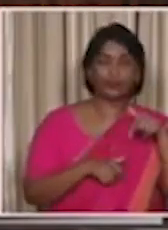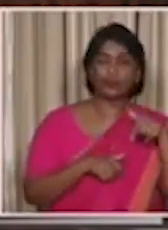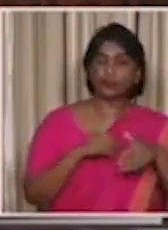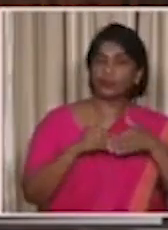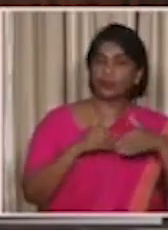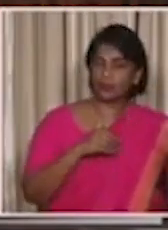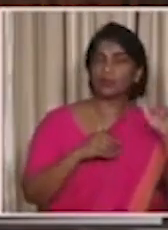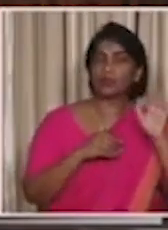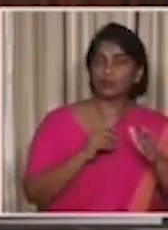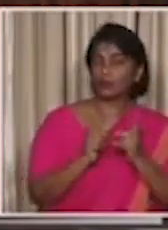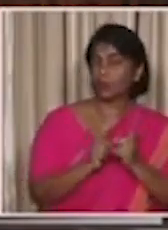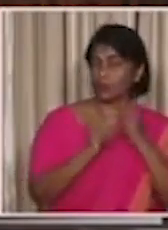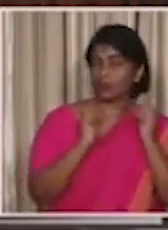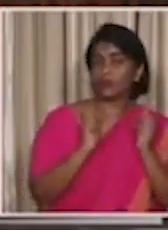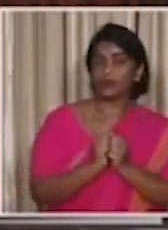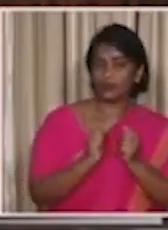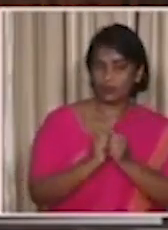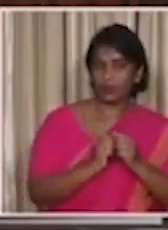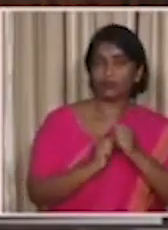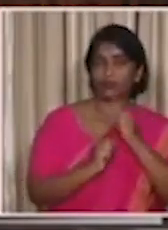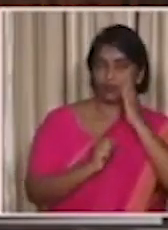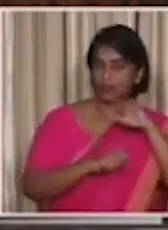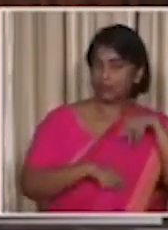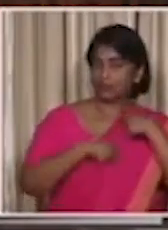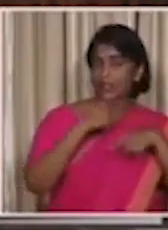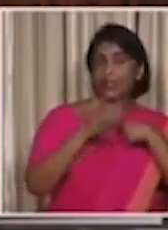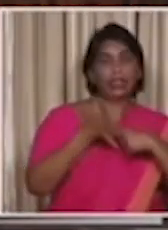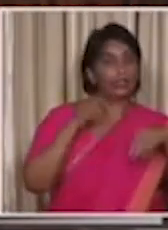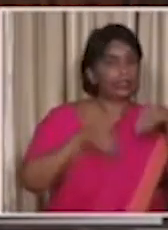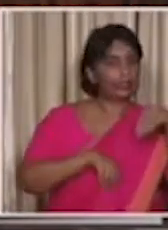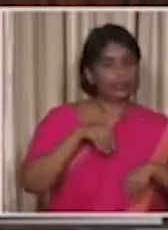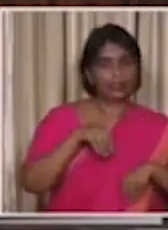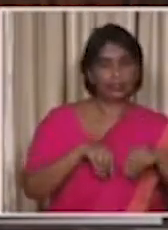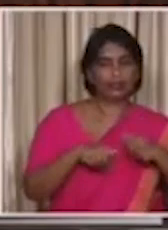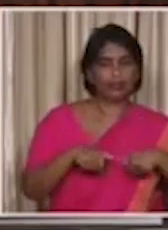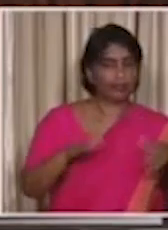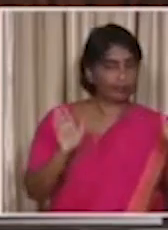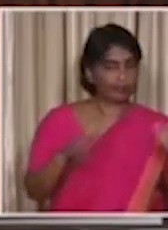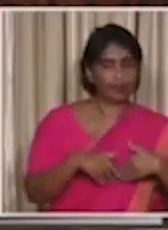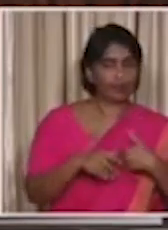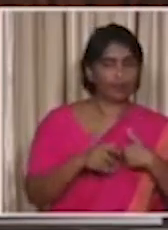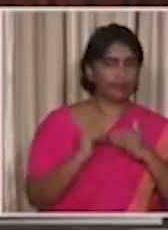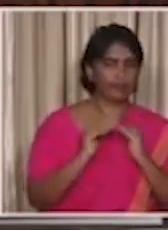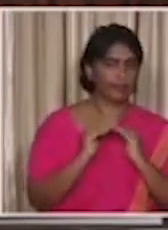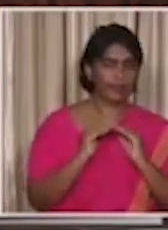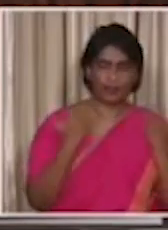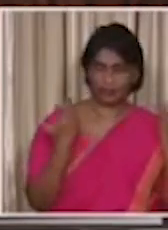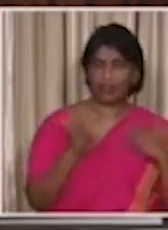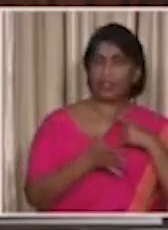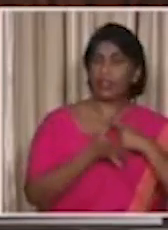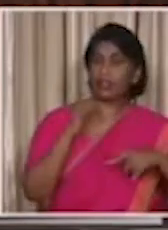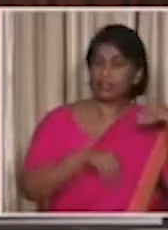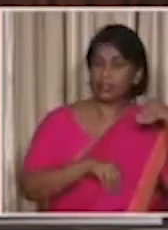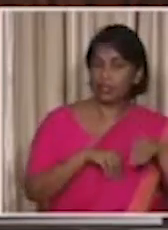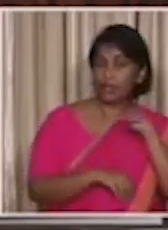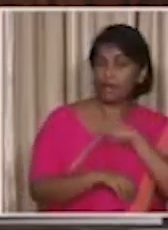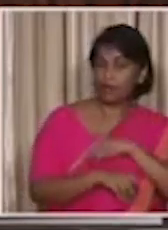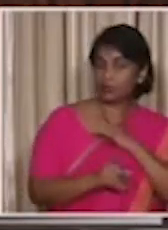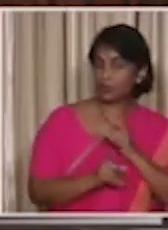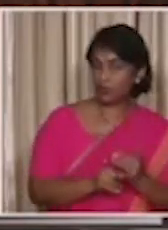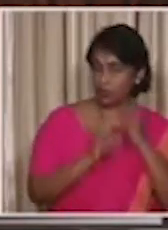අප අනුගමනය කළ සම්ප්‍රදායික දේශපාලනය තව දුරටත් වලංගු නැහැ. දේශපාලන